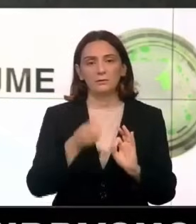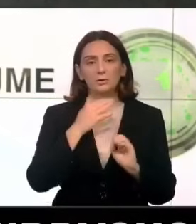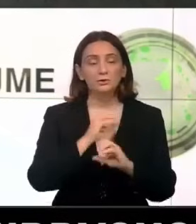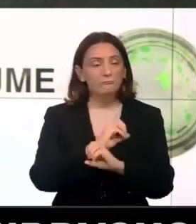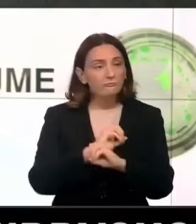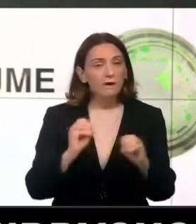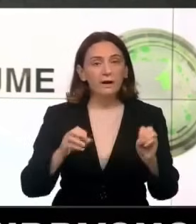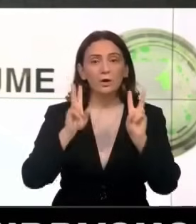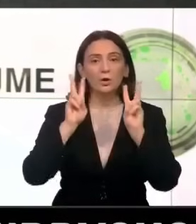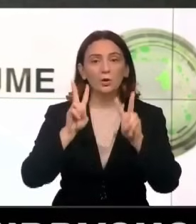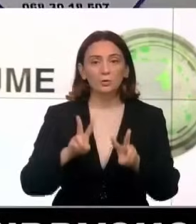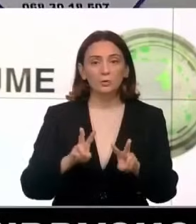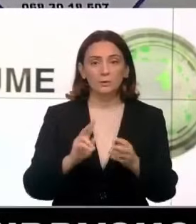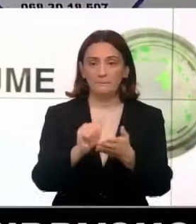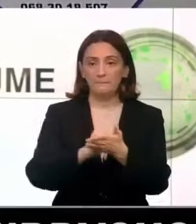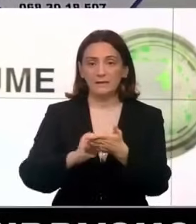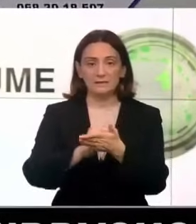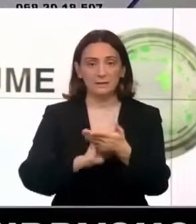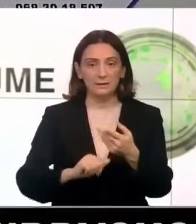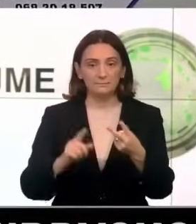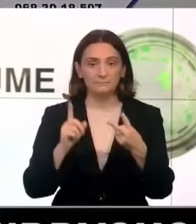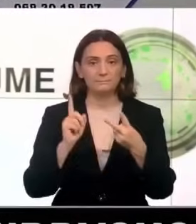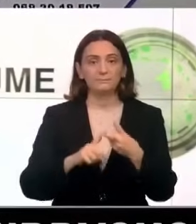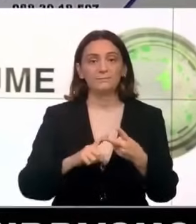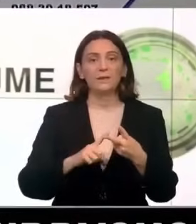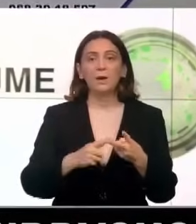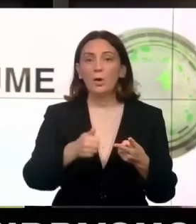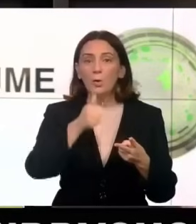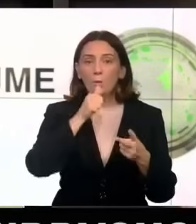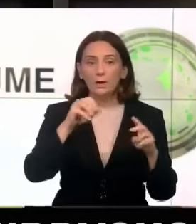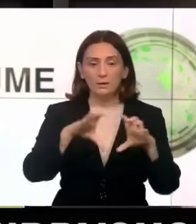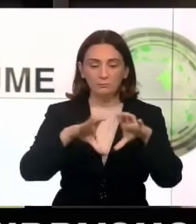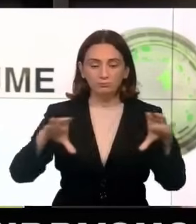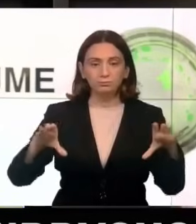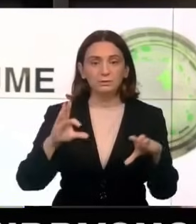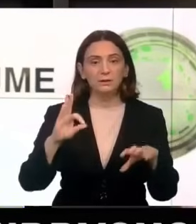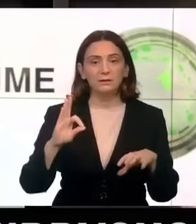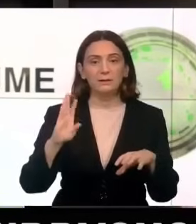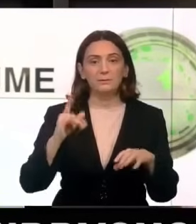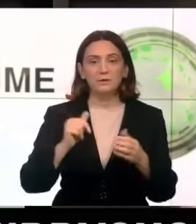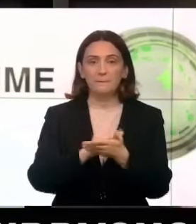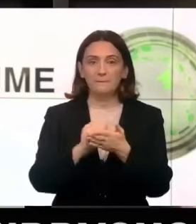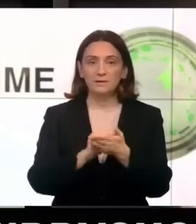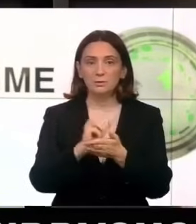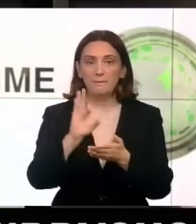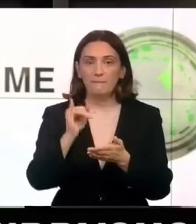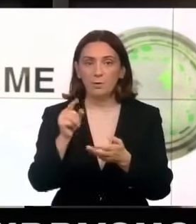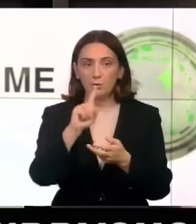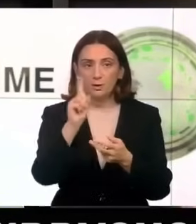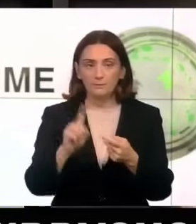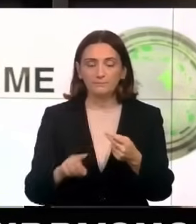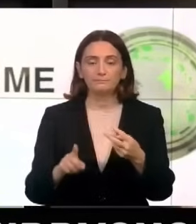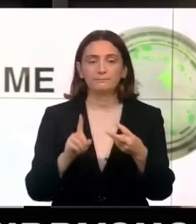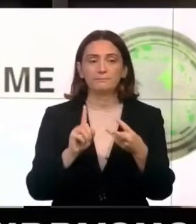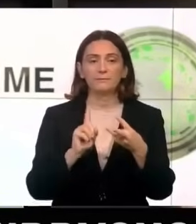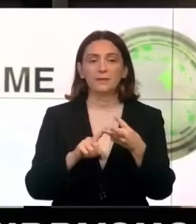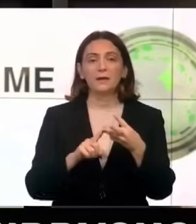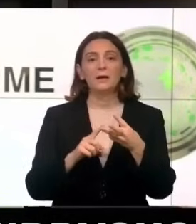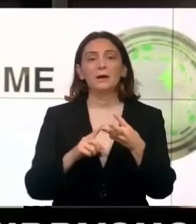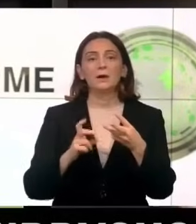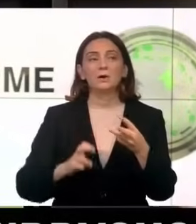fundit, me çfarë periciteti duhen bërë, a janë bërë, s'janë bërë, se ka dhe element sigurie brenda, a ka sistem zjarri, a ka sistem